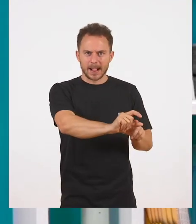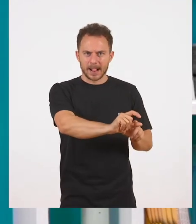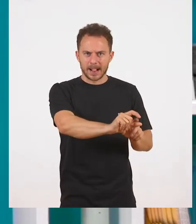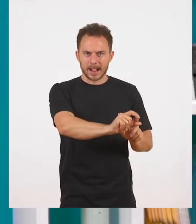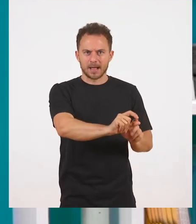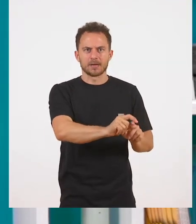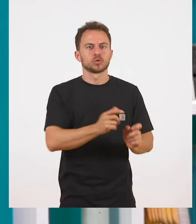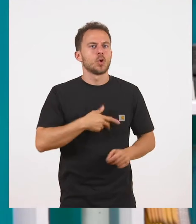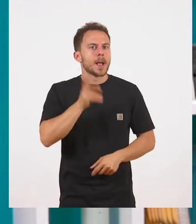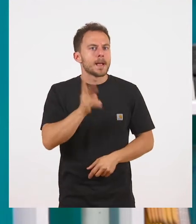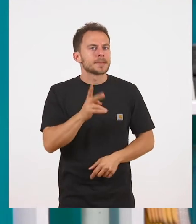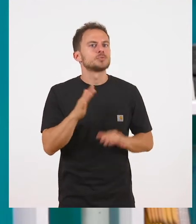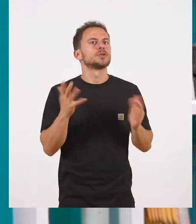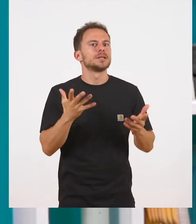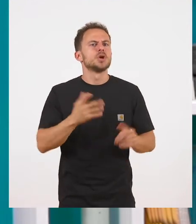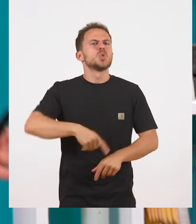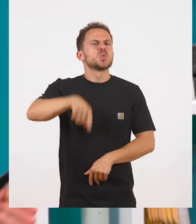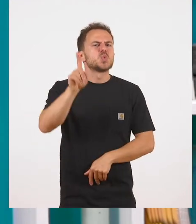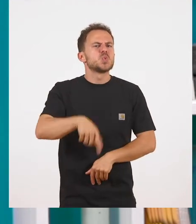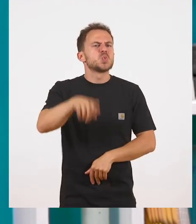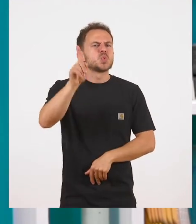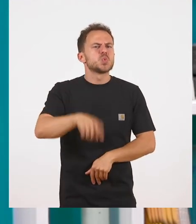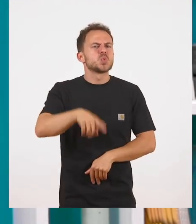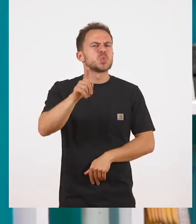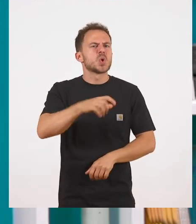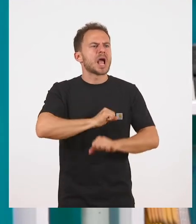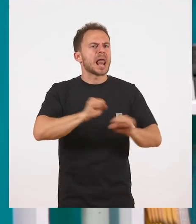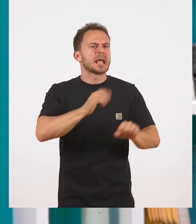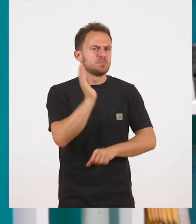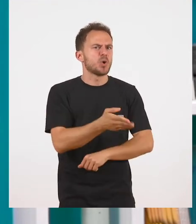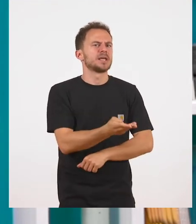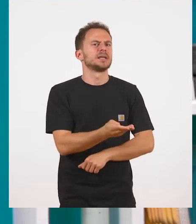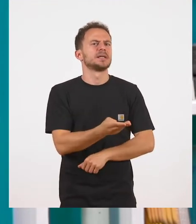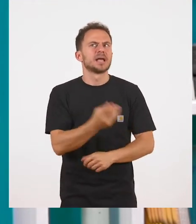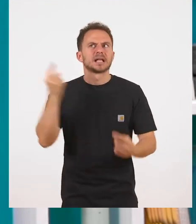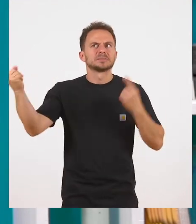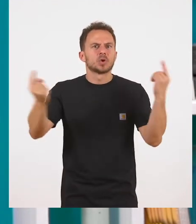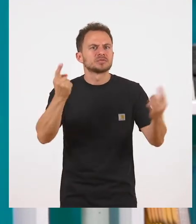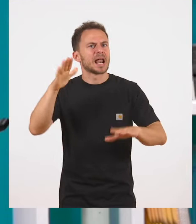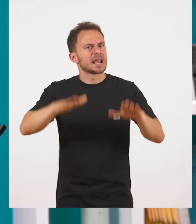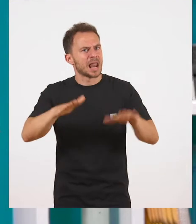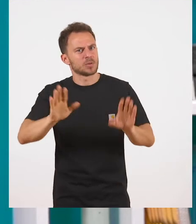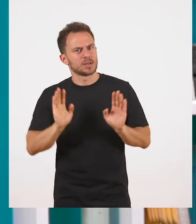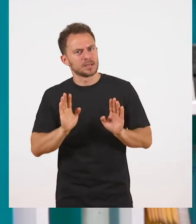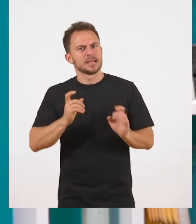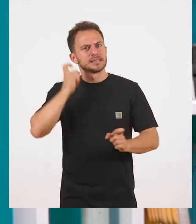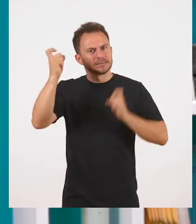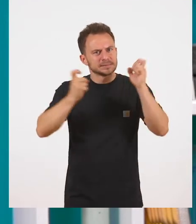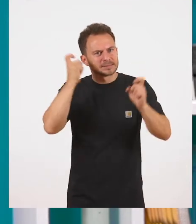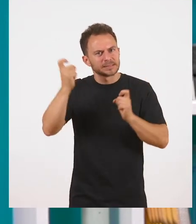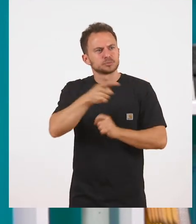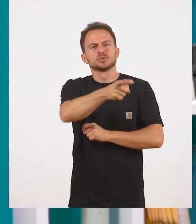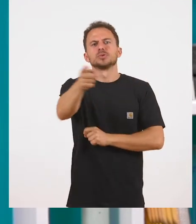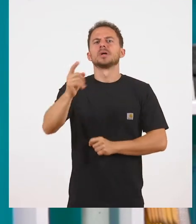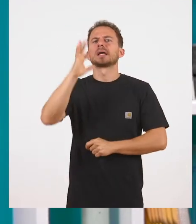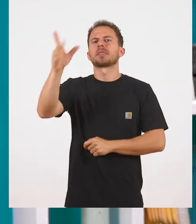για το πρότυπο χιλιόγραμμα είναι ο χρόνος σε συνδυασμό με τις συνθήκες της ατμόσφαιρας. Διότι όπως μπορείς να σκεφτείς, μπορεί να